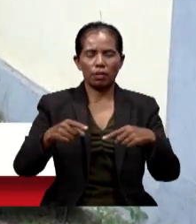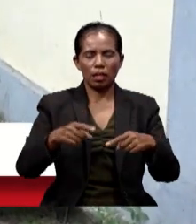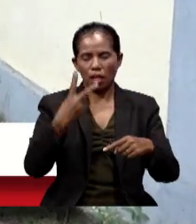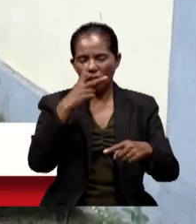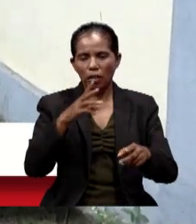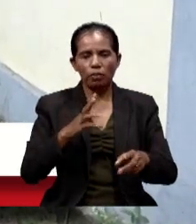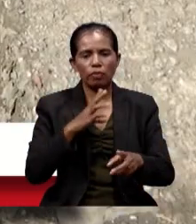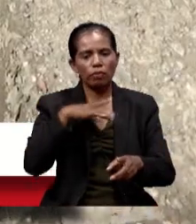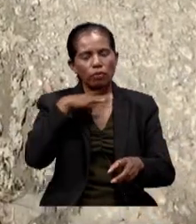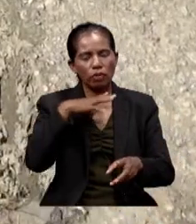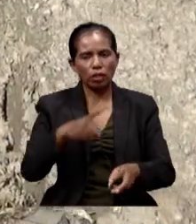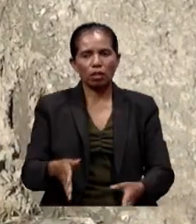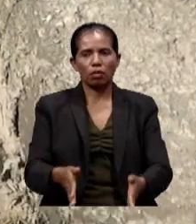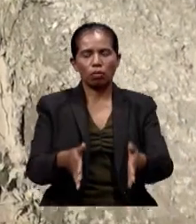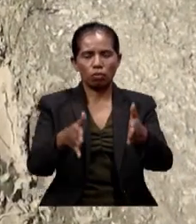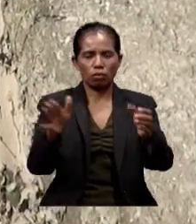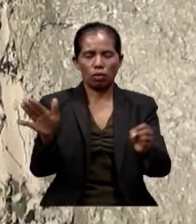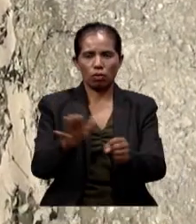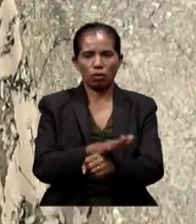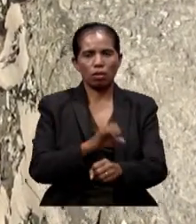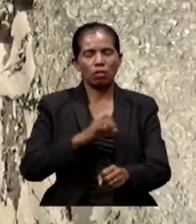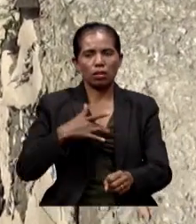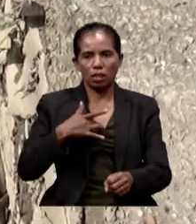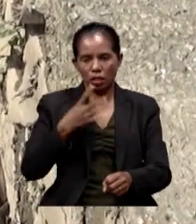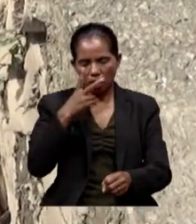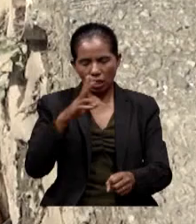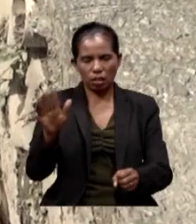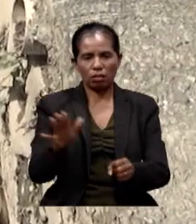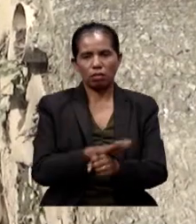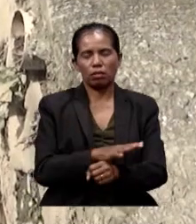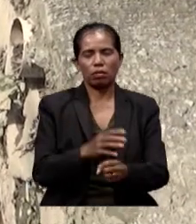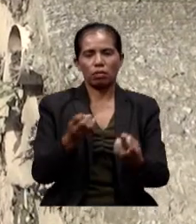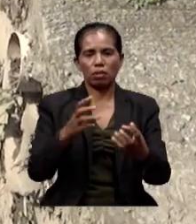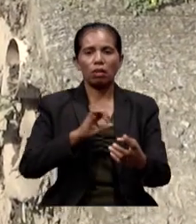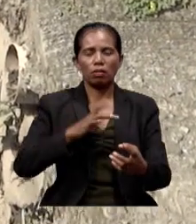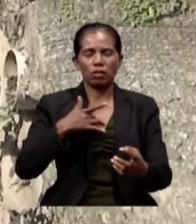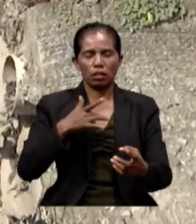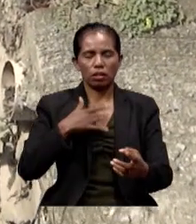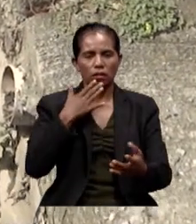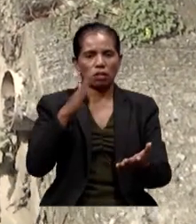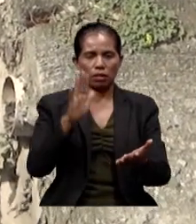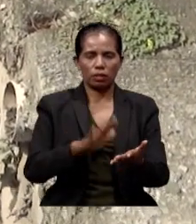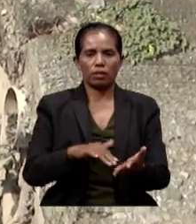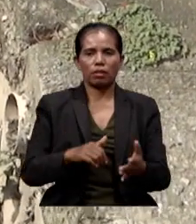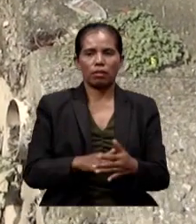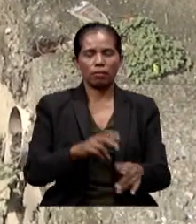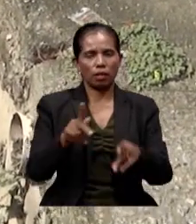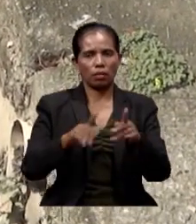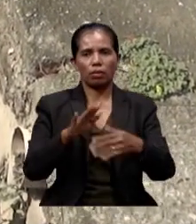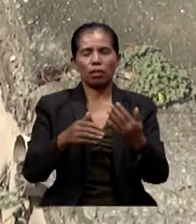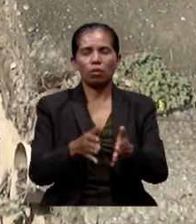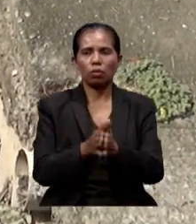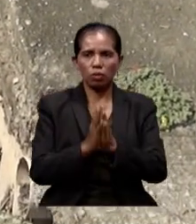pues sampane mo sasane sinti la ron dia ne ni sinti lois ne adia adia ba ambiente sen akar kusu